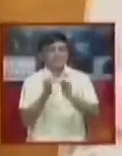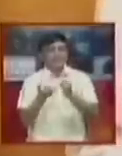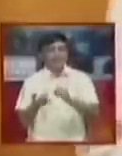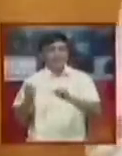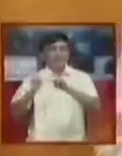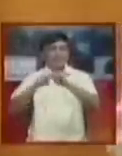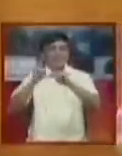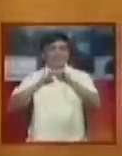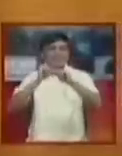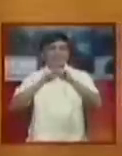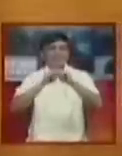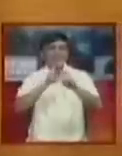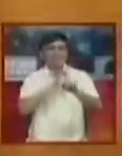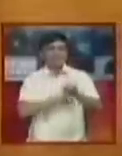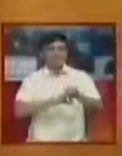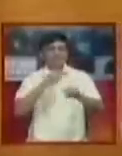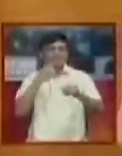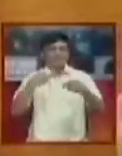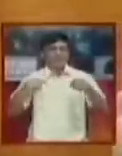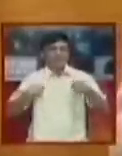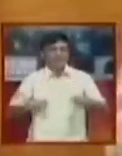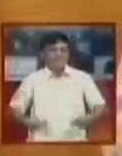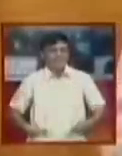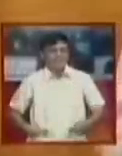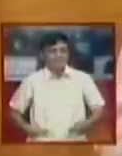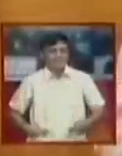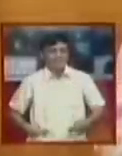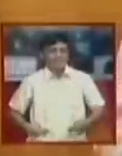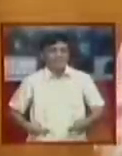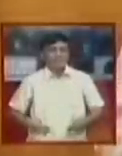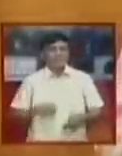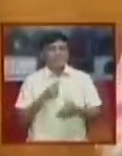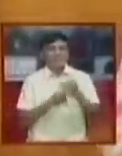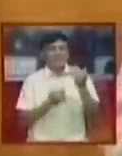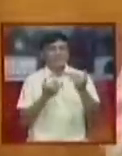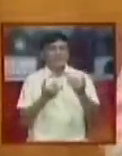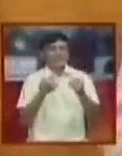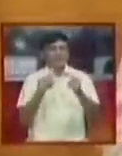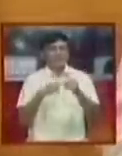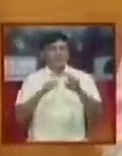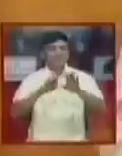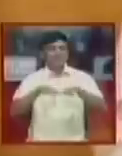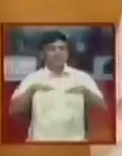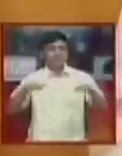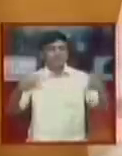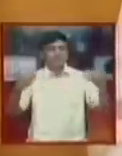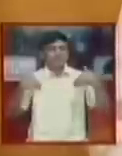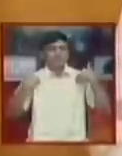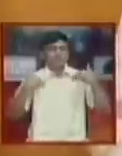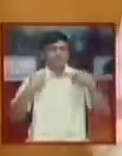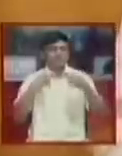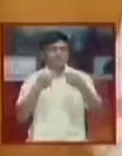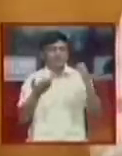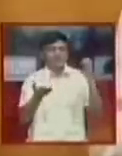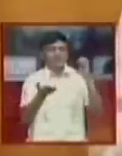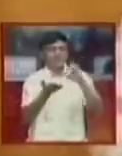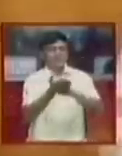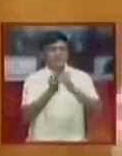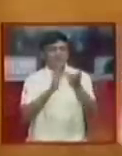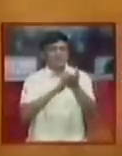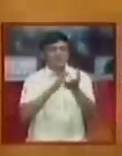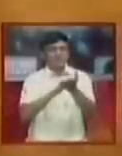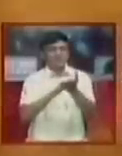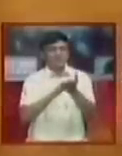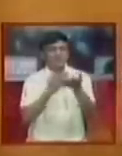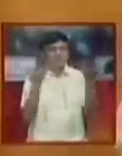Madadagdagan pa ang pondo para sa kalusugan. Ano naman kaya ang sasalubong sa kabataan pagpasok sa paaralan? Sa lilim